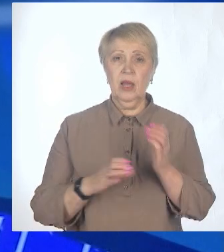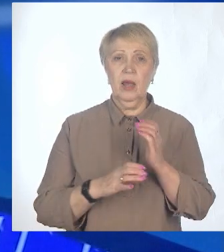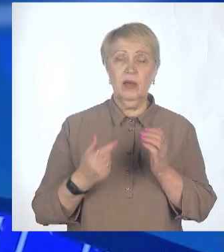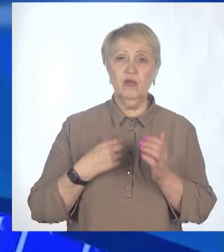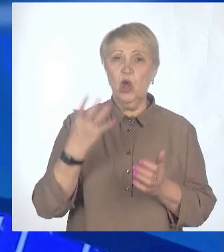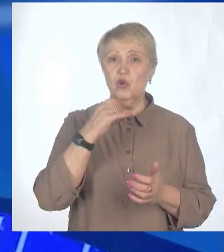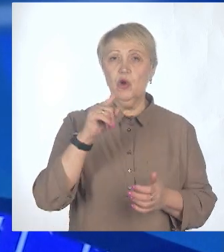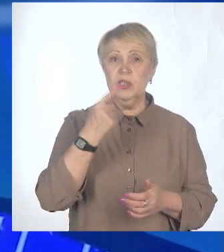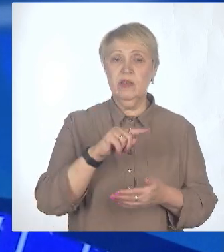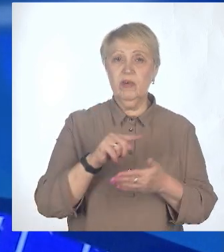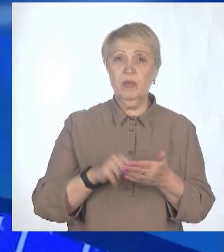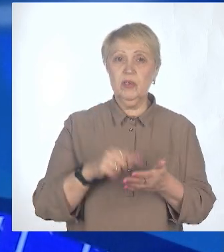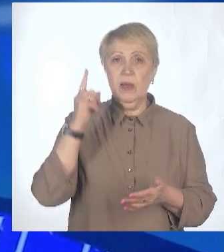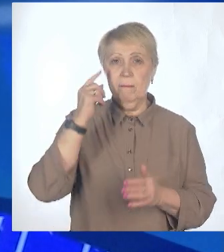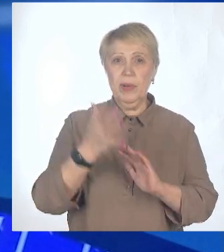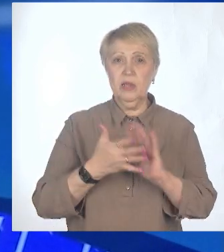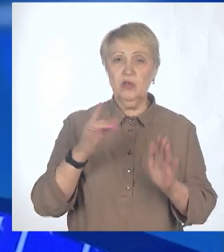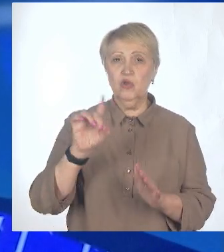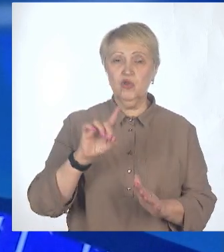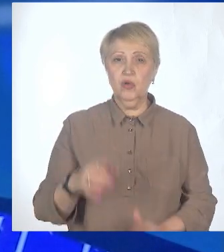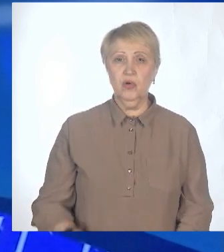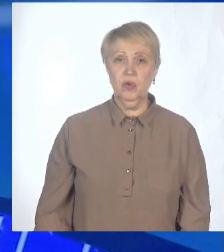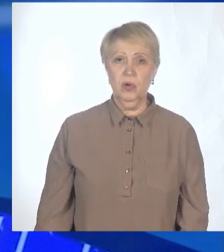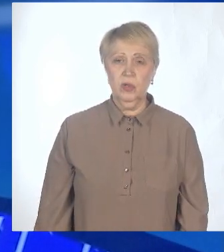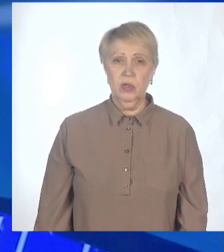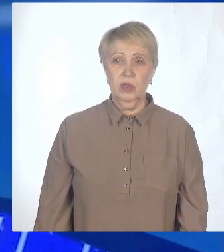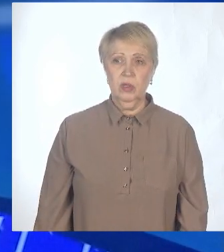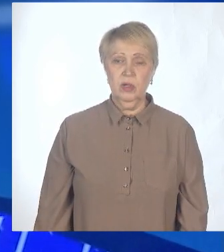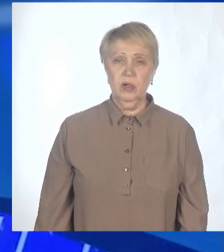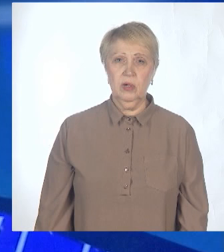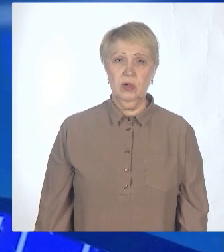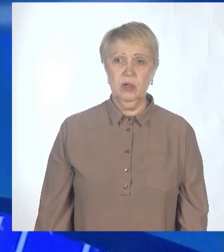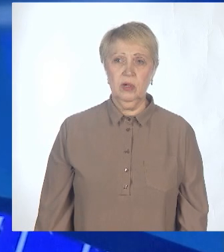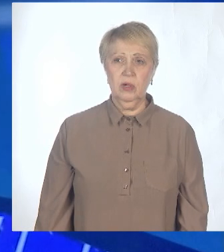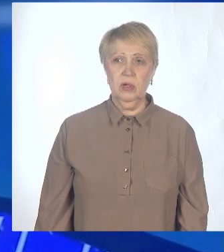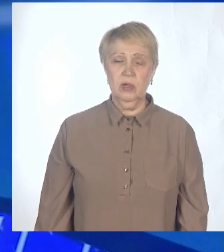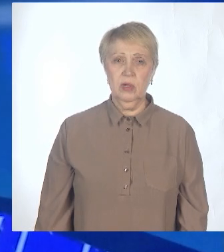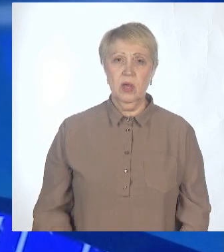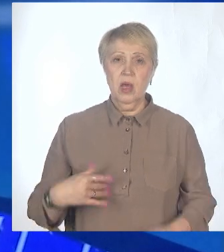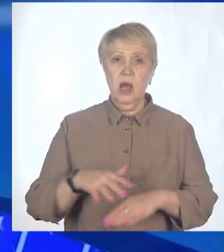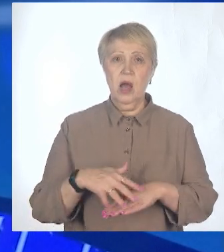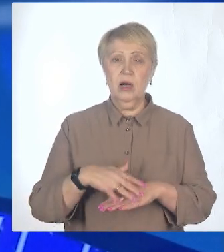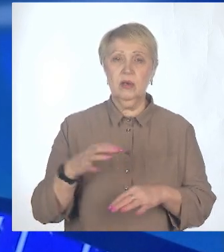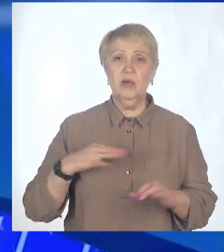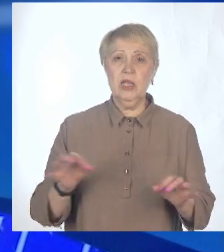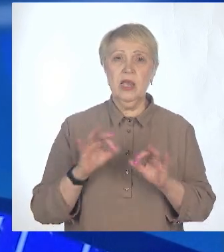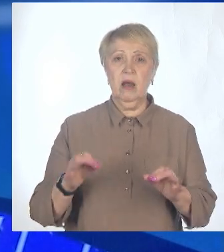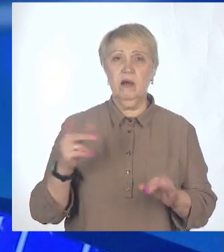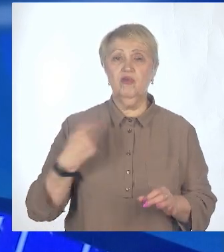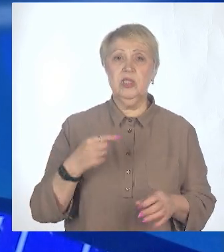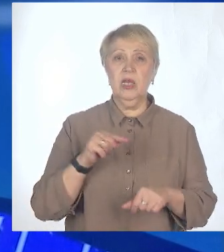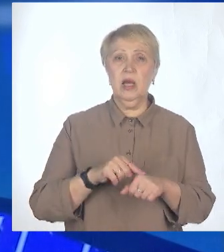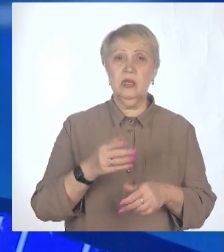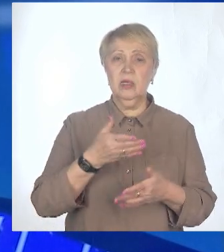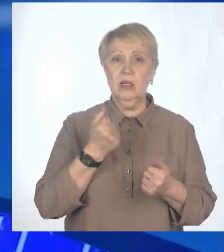Еще понятно, что вот эта турбулентность, она сейчас происходит, еще рынок никак не отреагировал, но вы